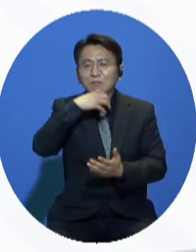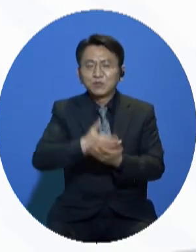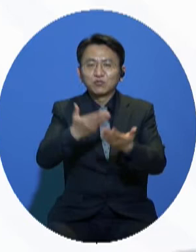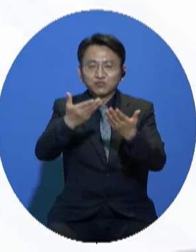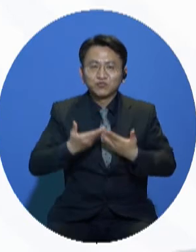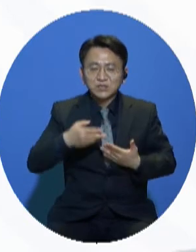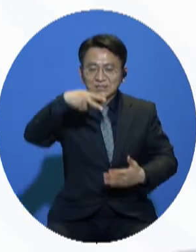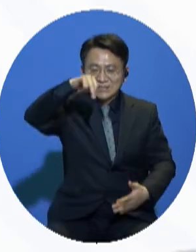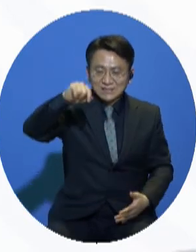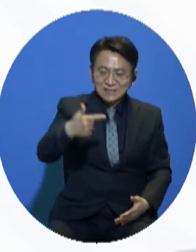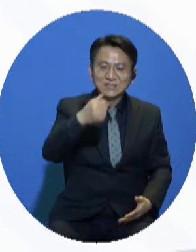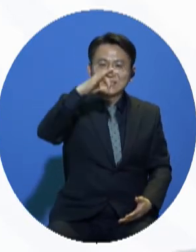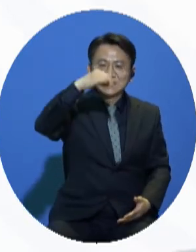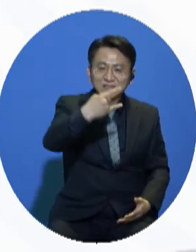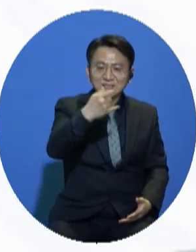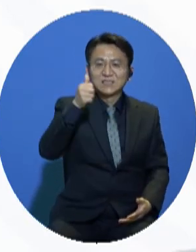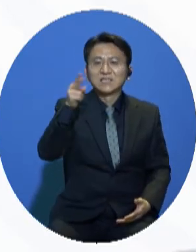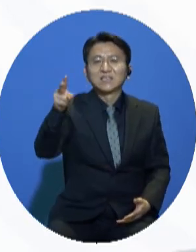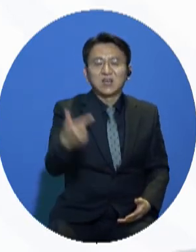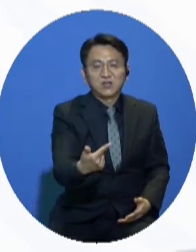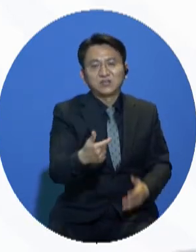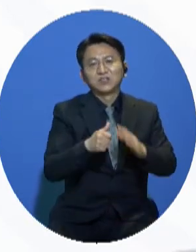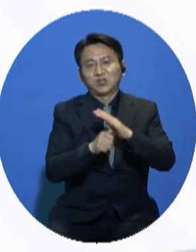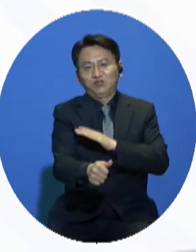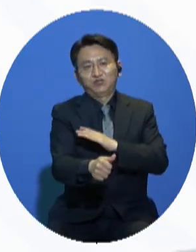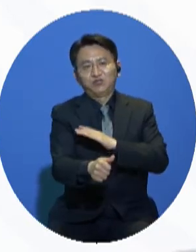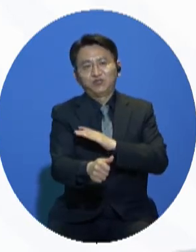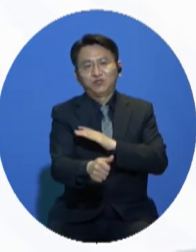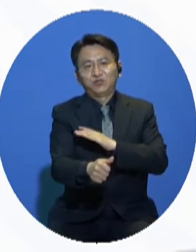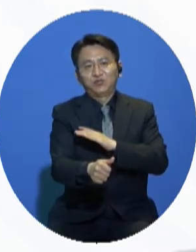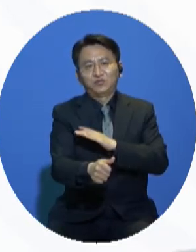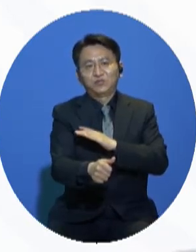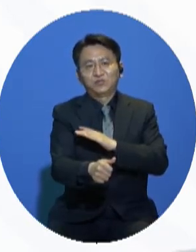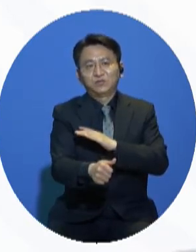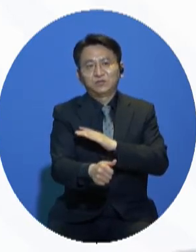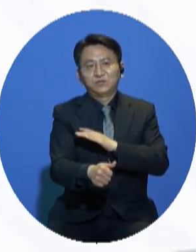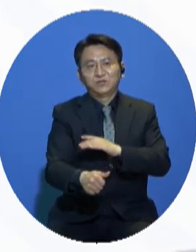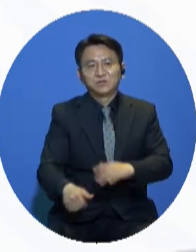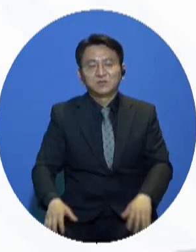준 신의현 선수이십니다.